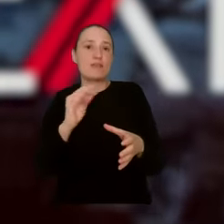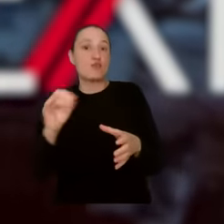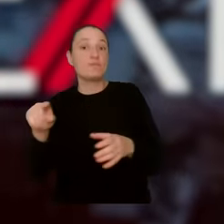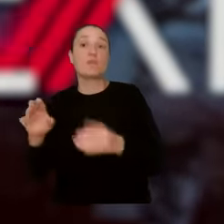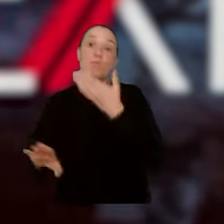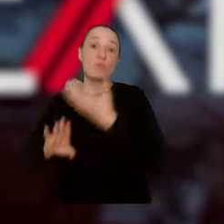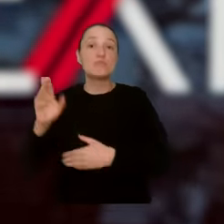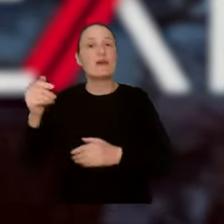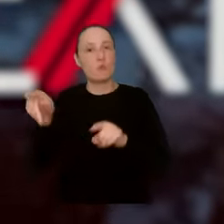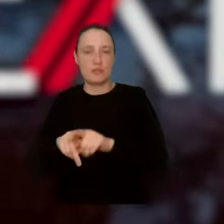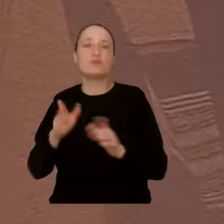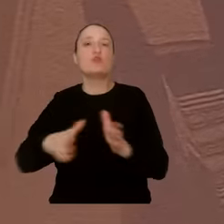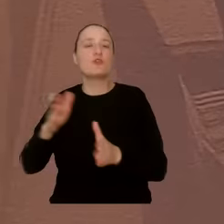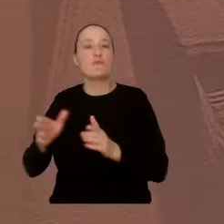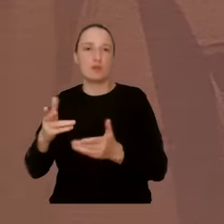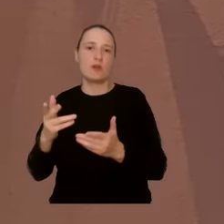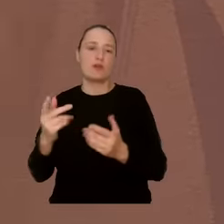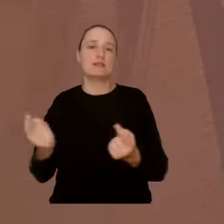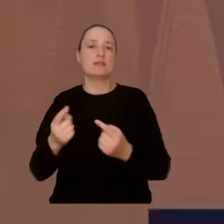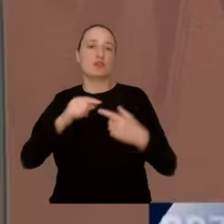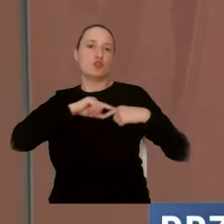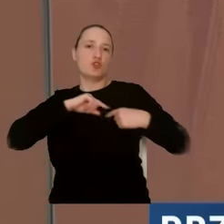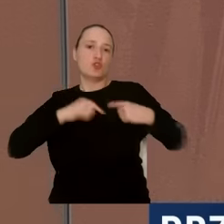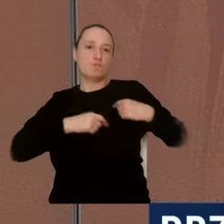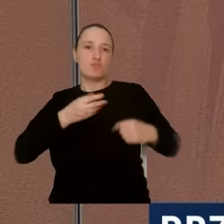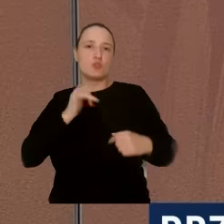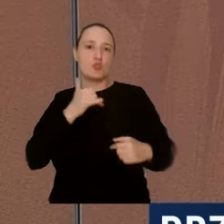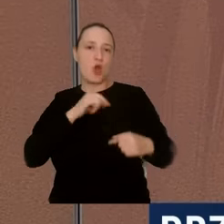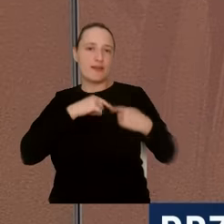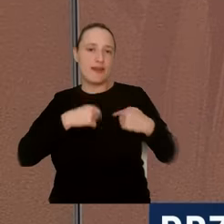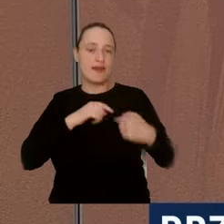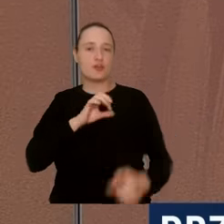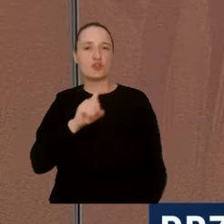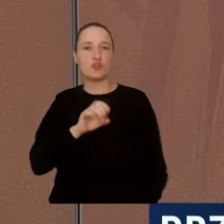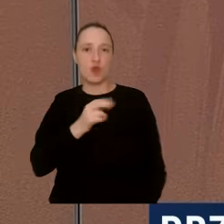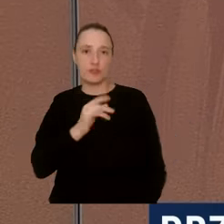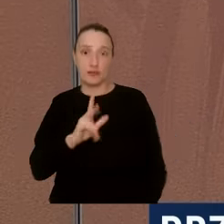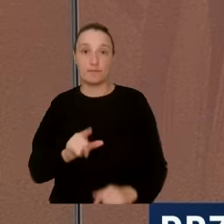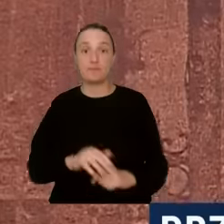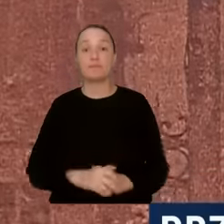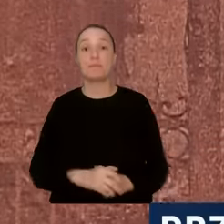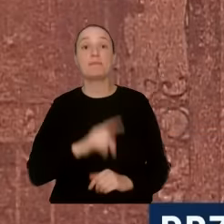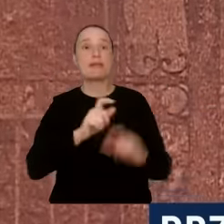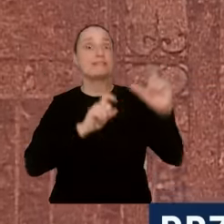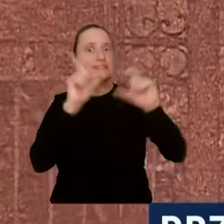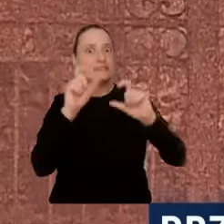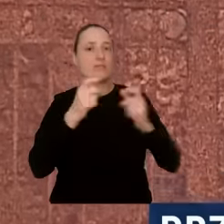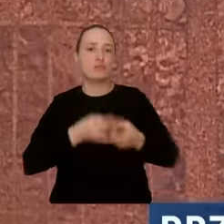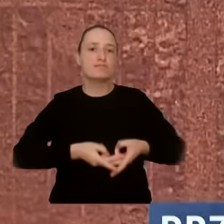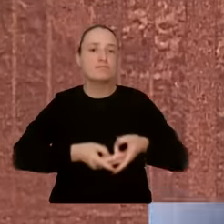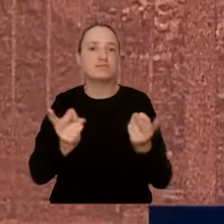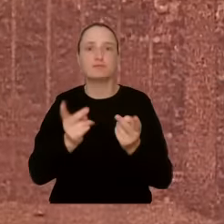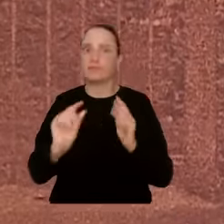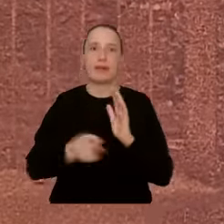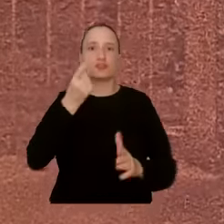akcję Żonkile. Te zdjęcia po raz pierwszy ujrzały światło dzienne. Zbieramy, budujemy, pamiętamy. To tytuł wystawy